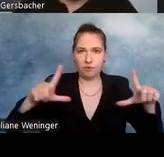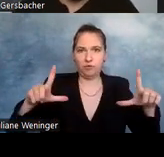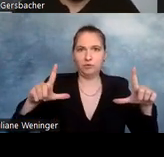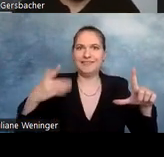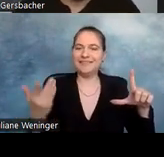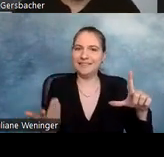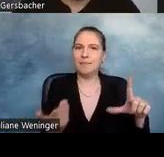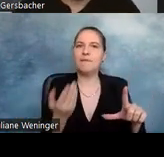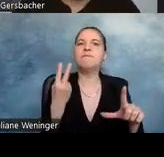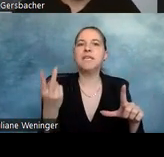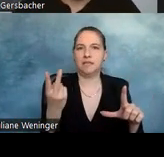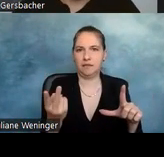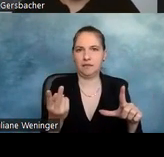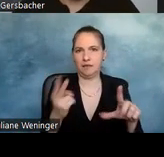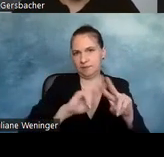vorkommt.